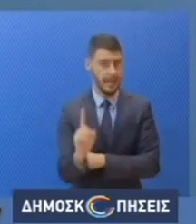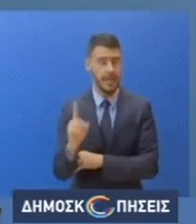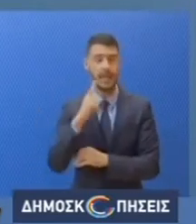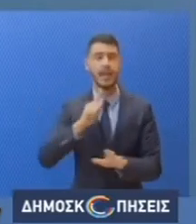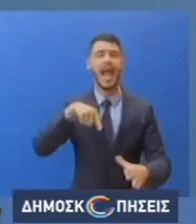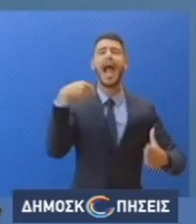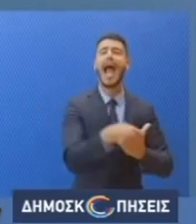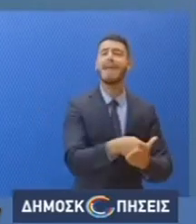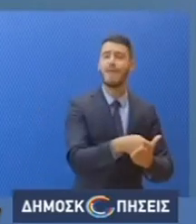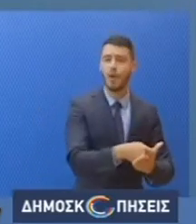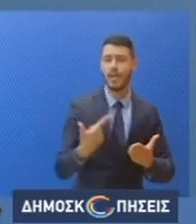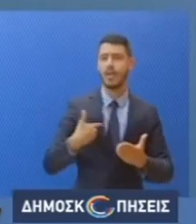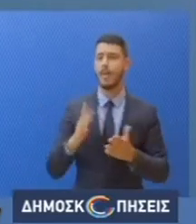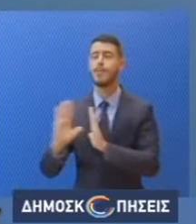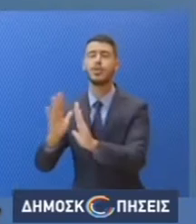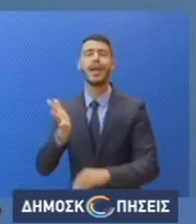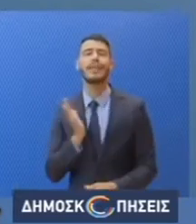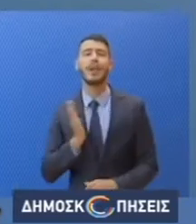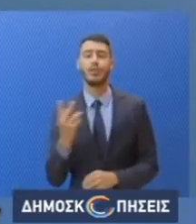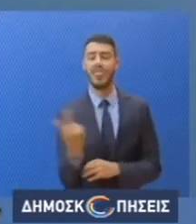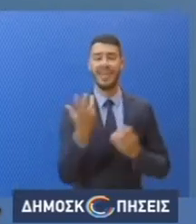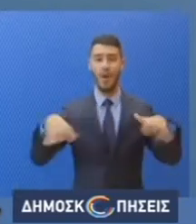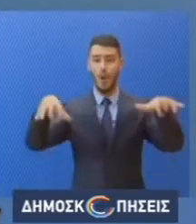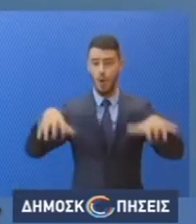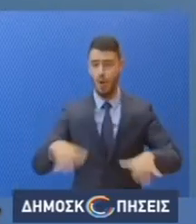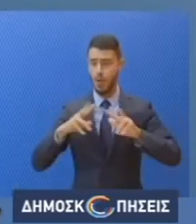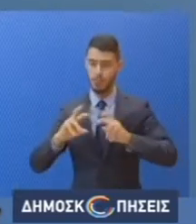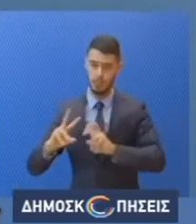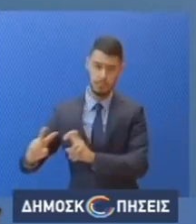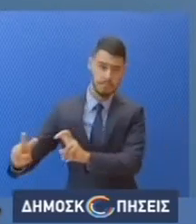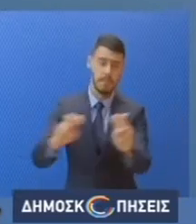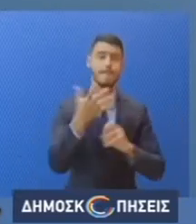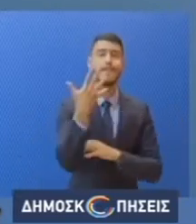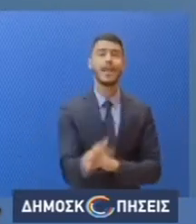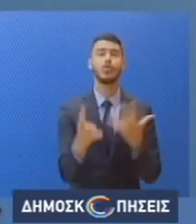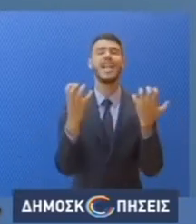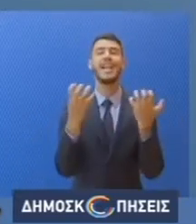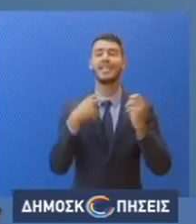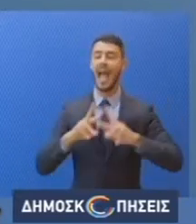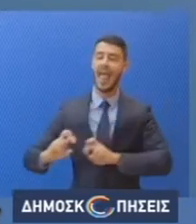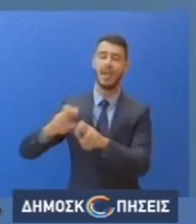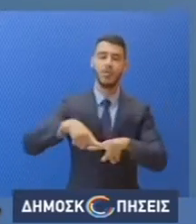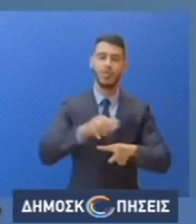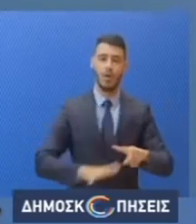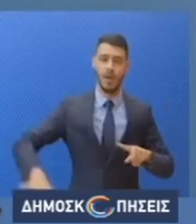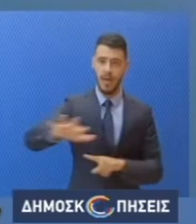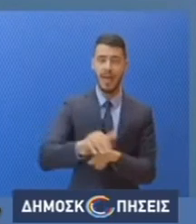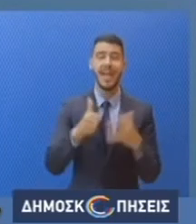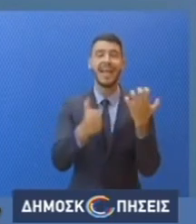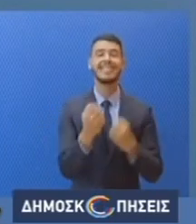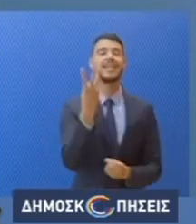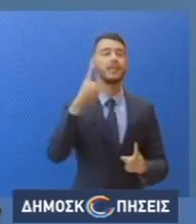Καταναλωτή 590 έλεγχοι σε όλη την Ελλάδα, διαπιστώθηκαν παραβάσεις σε 63